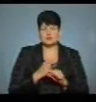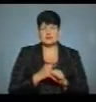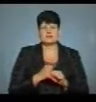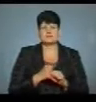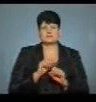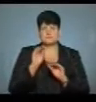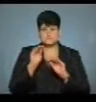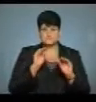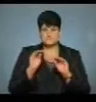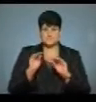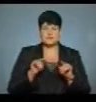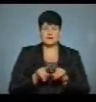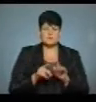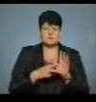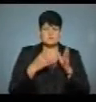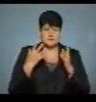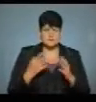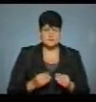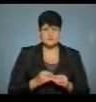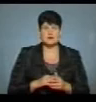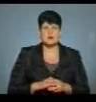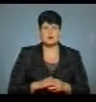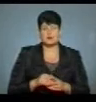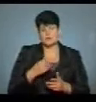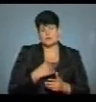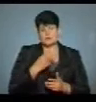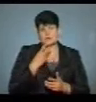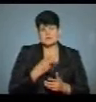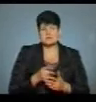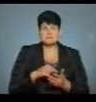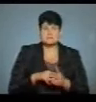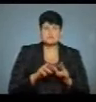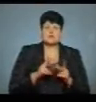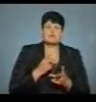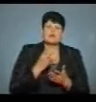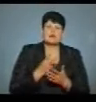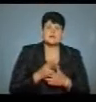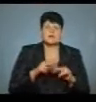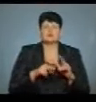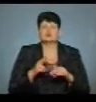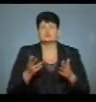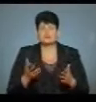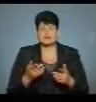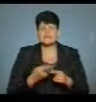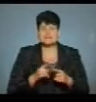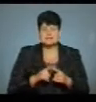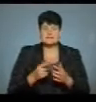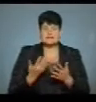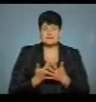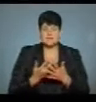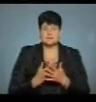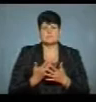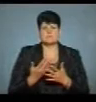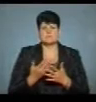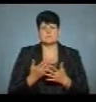можна сказати, візитівка, щоб показати дійсно місто, як воно виглядає, як воно відбудовується. Це кадри з документальної стрічки «Дубно